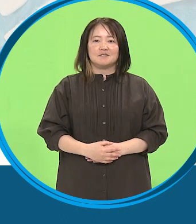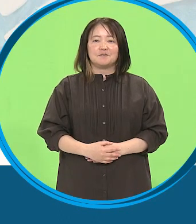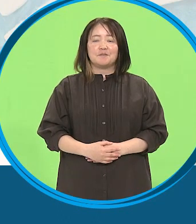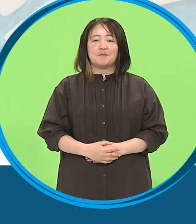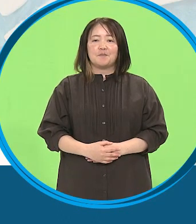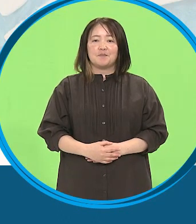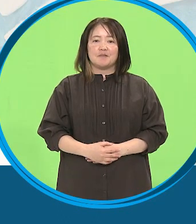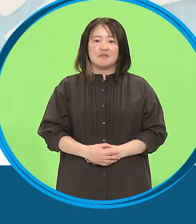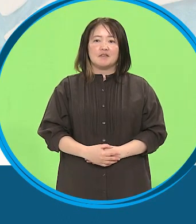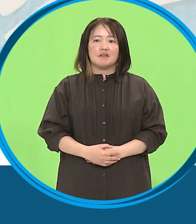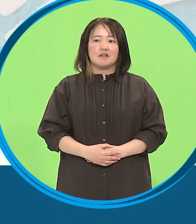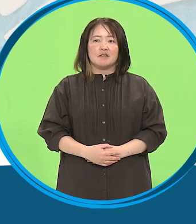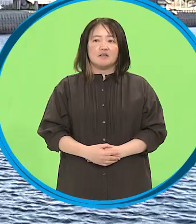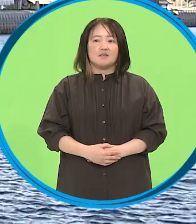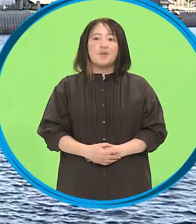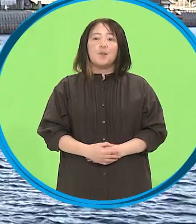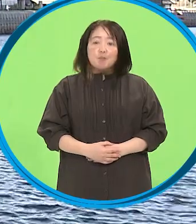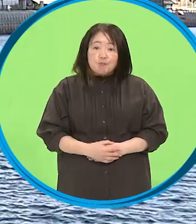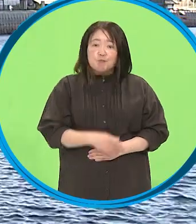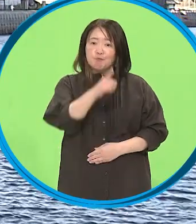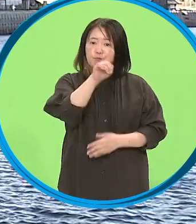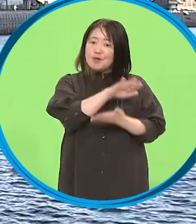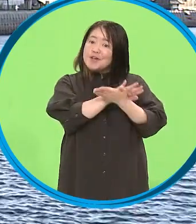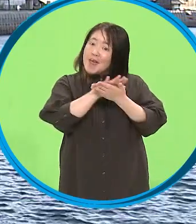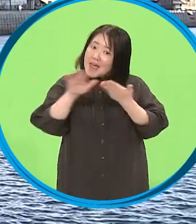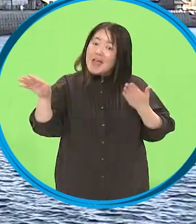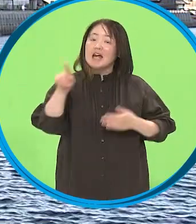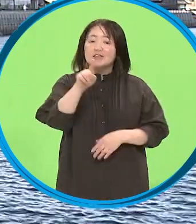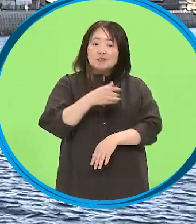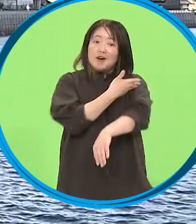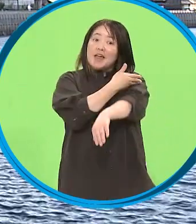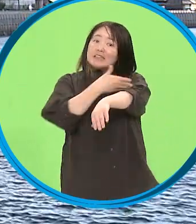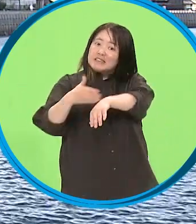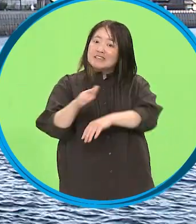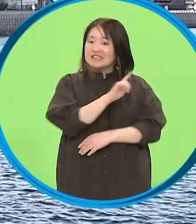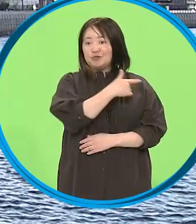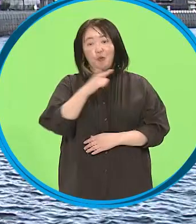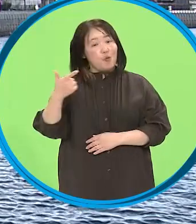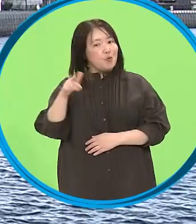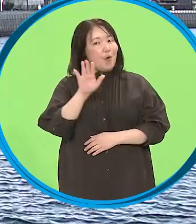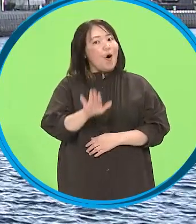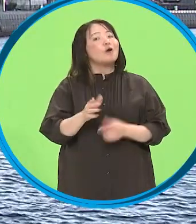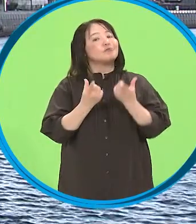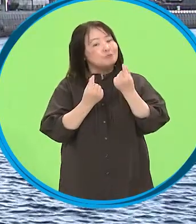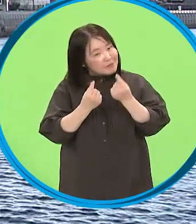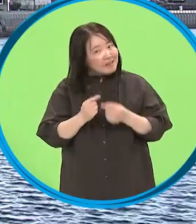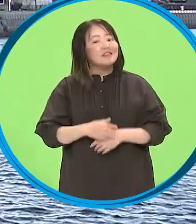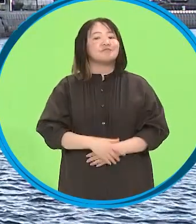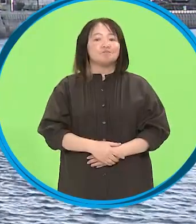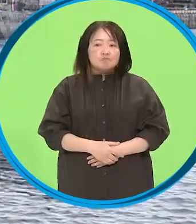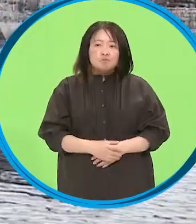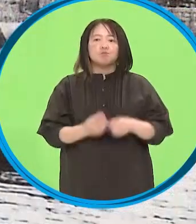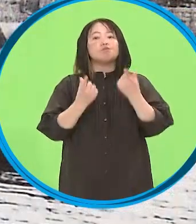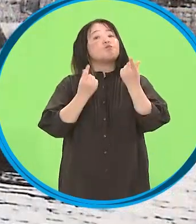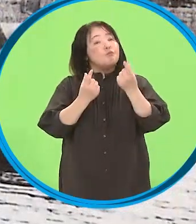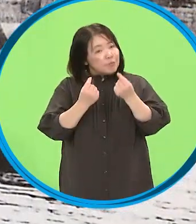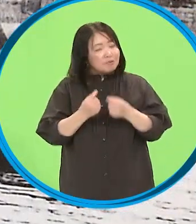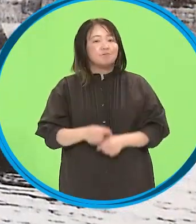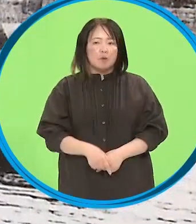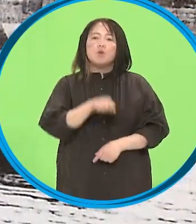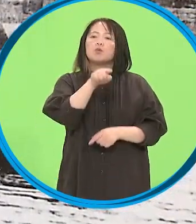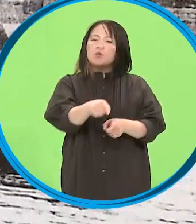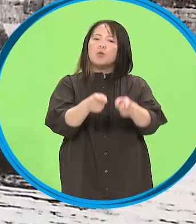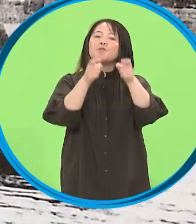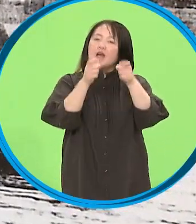を感じることができます。 How beautiful town。 しかもたくさん歴史が詰まった場所なんですね。 そうです